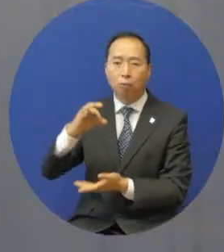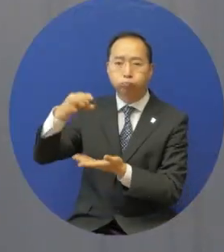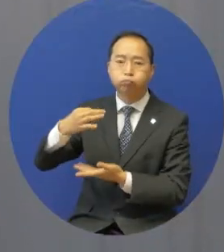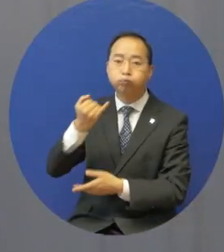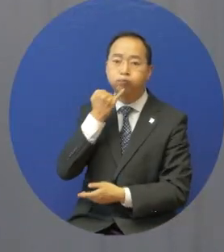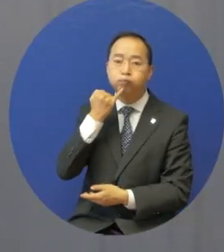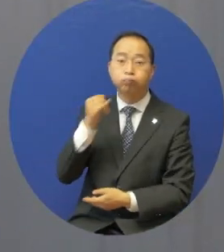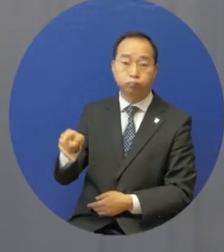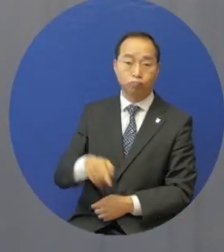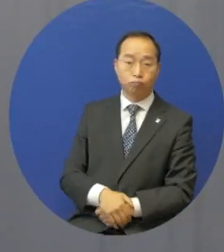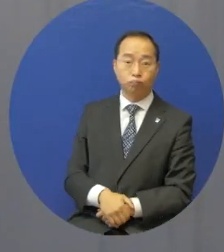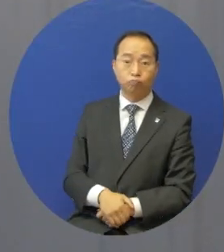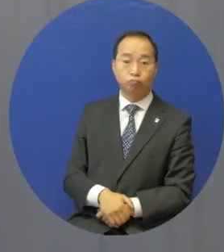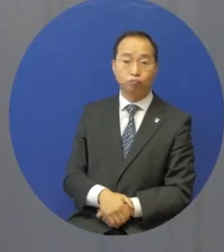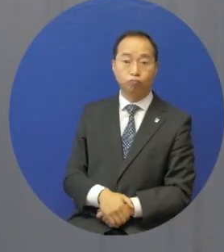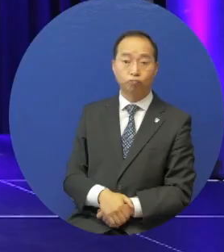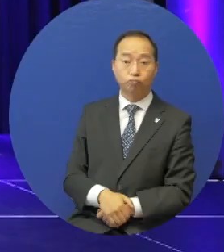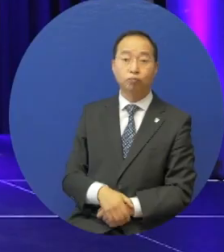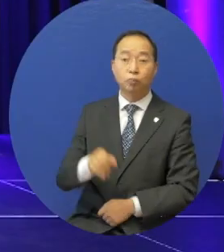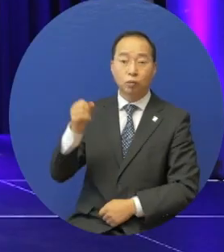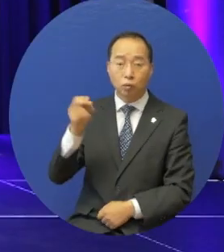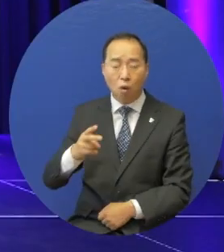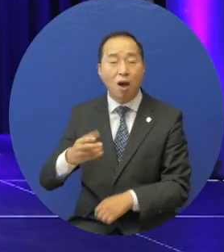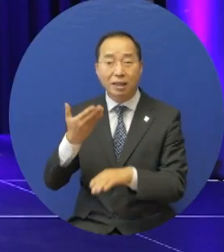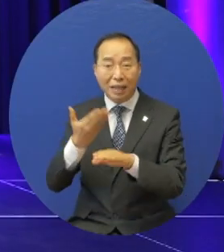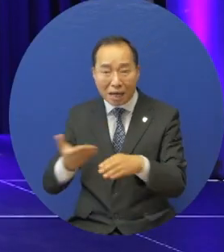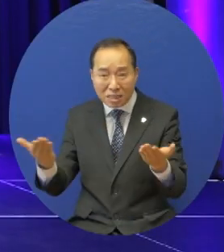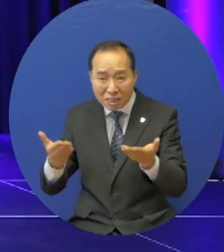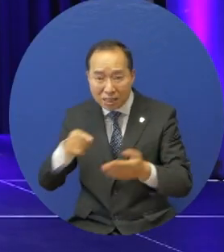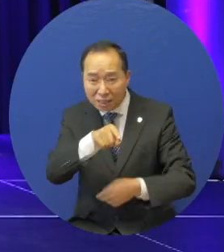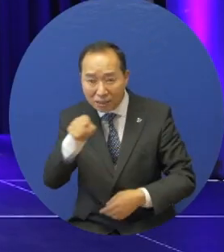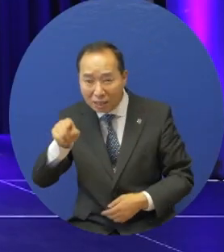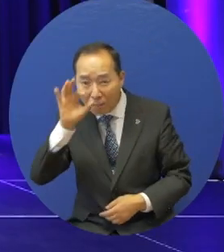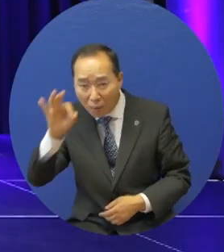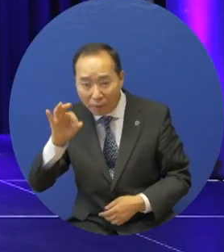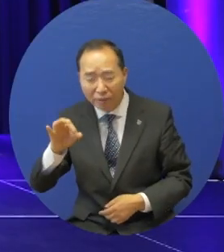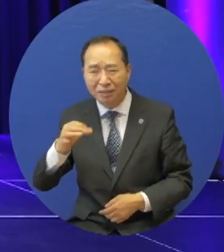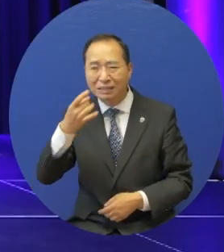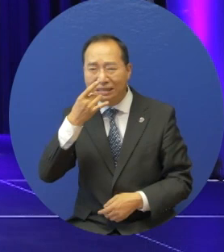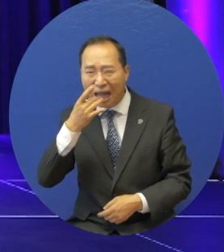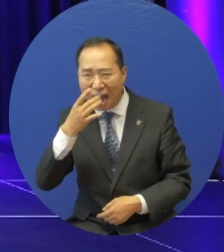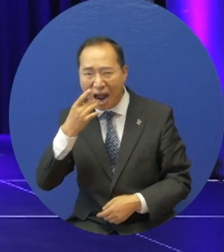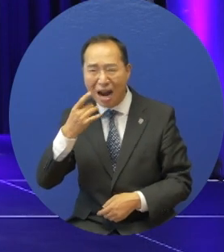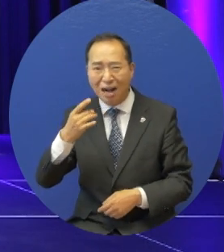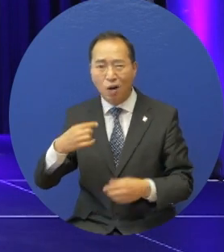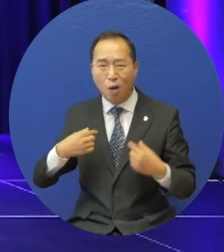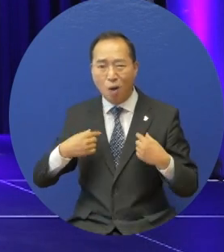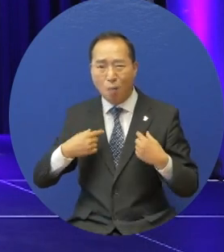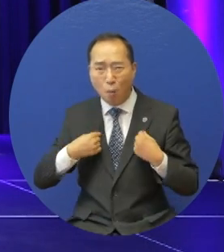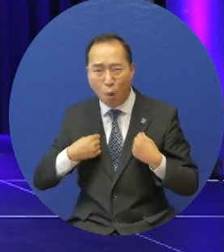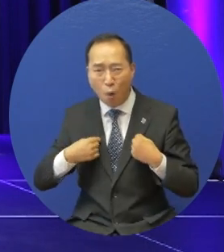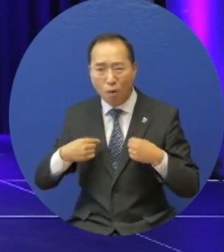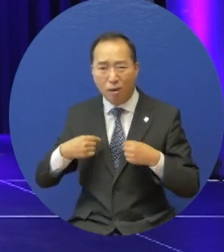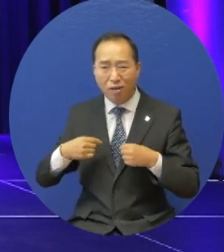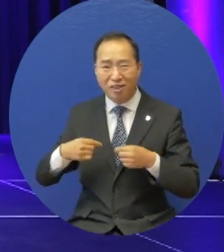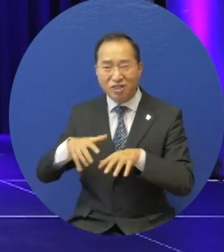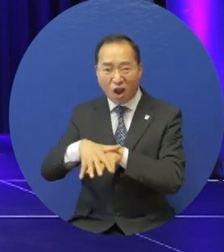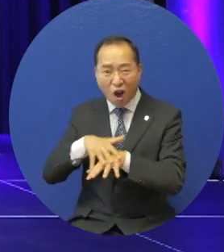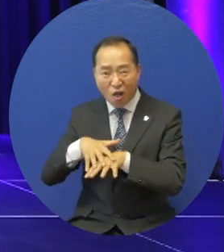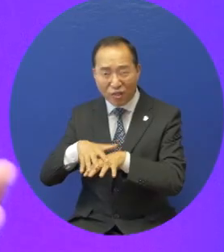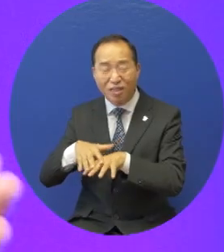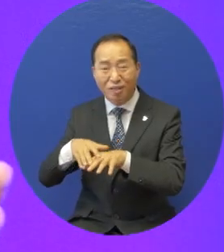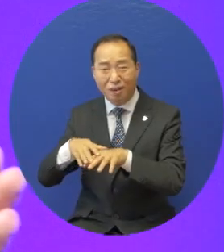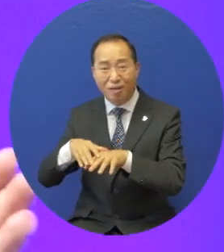돈은 아니었던 거예요. 네, 그래서 그리고 뭐 다른 직종들도 보면 뭐 쌀이라든지 비단이라든지 이런 식의